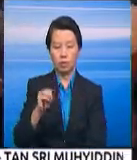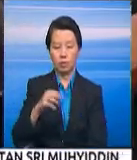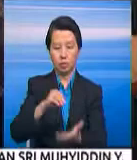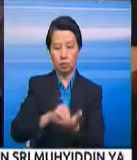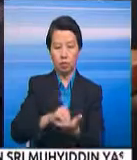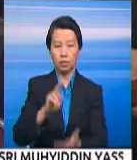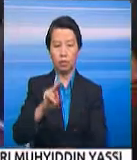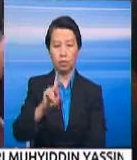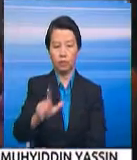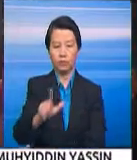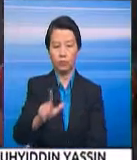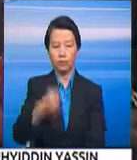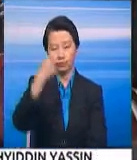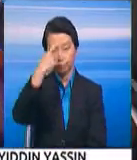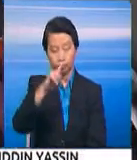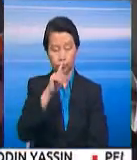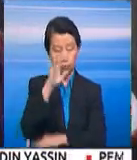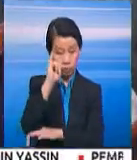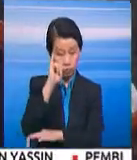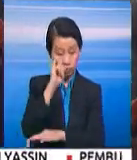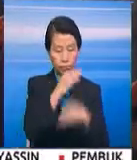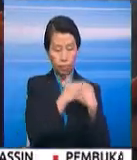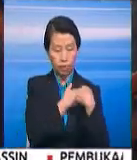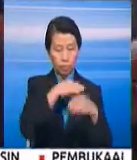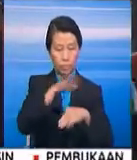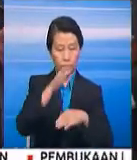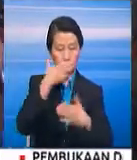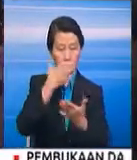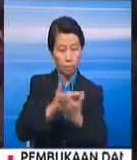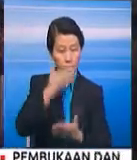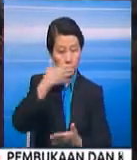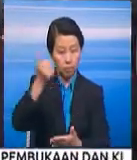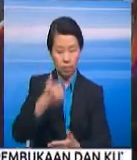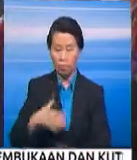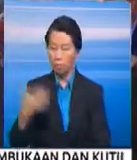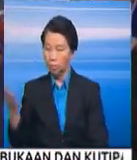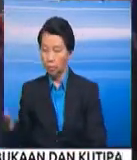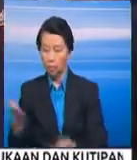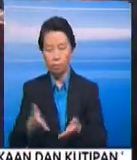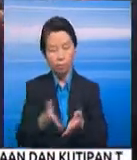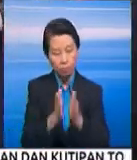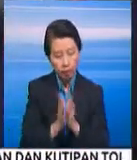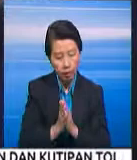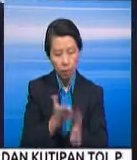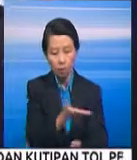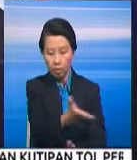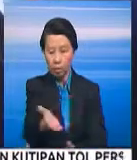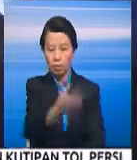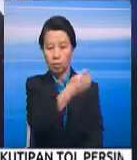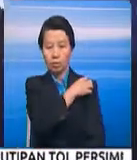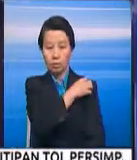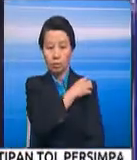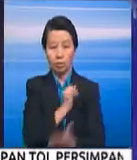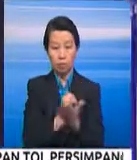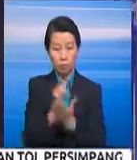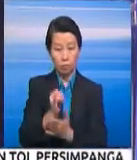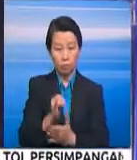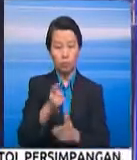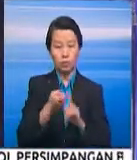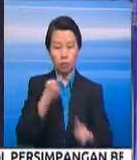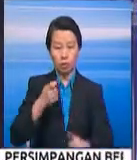di Ibu Negara. Bagi menjamin peranan yang lebih efektif, beliau turut menyarankan agar pegawai integriti dari